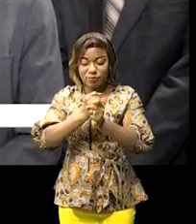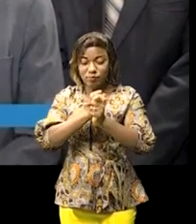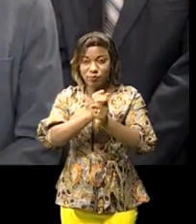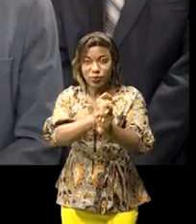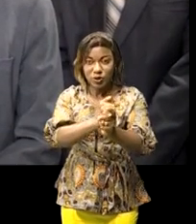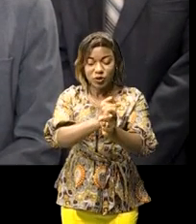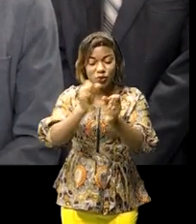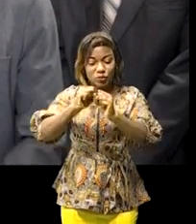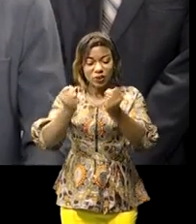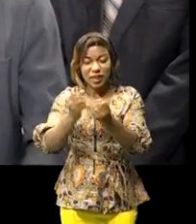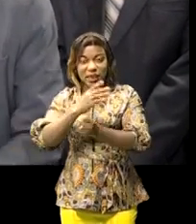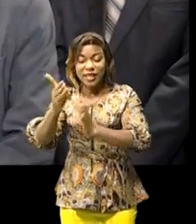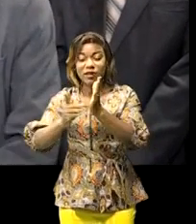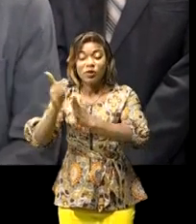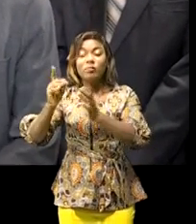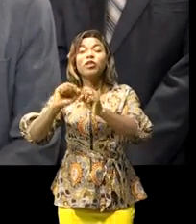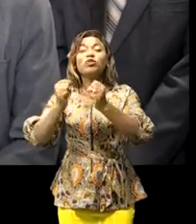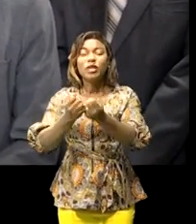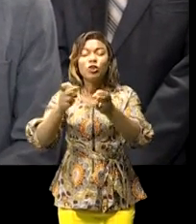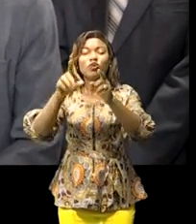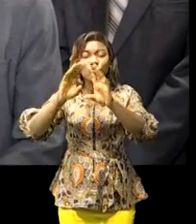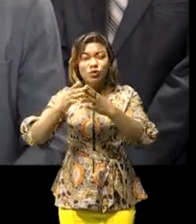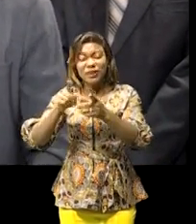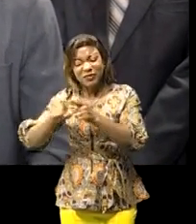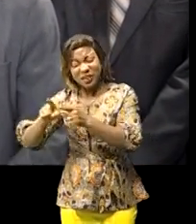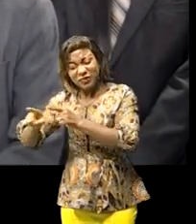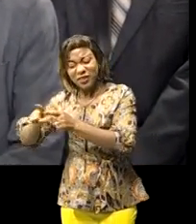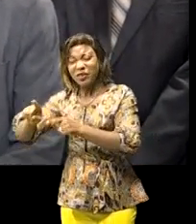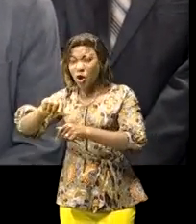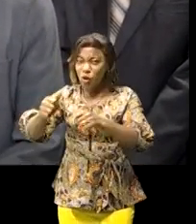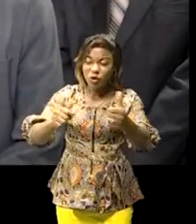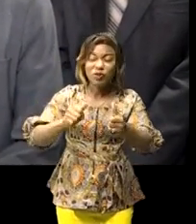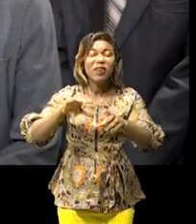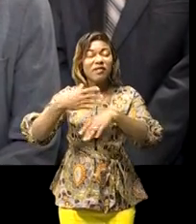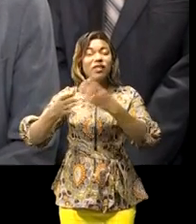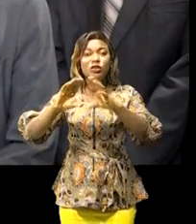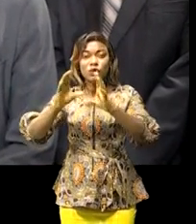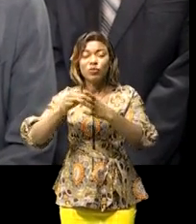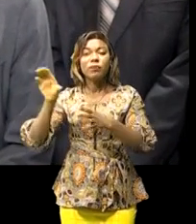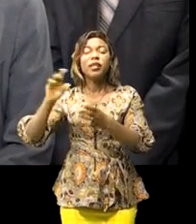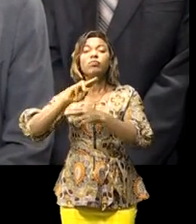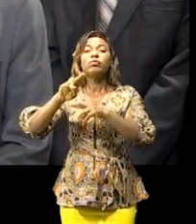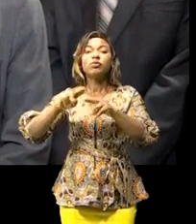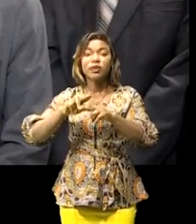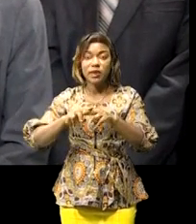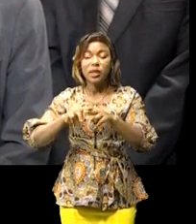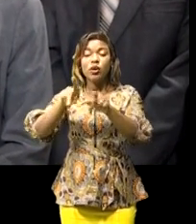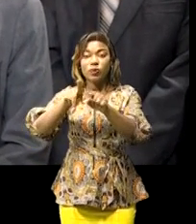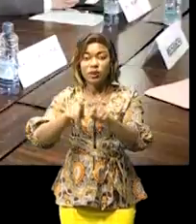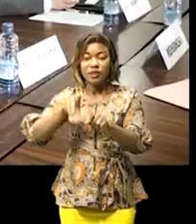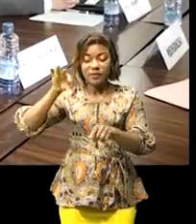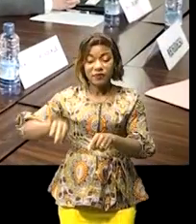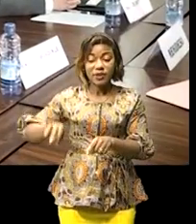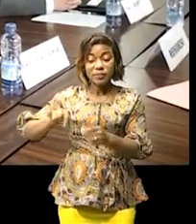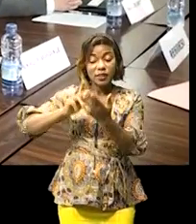en développement social, et je pourrais mentionner quelques autres secteurs, mais ce sont ça les secteurs principaux qui bénéficient des financements